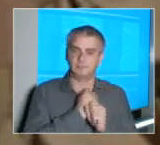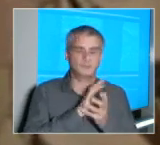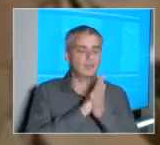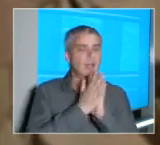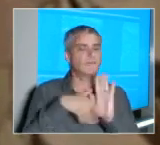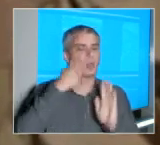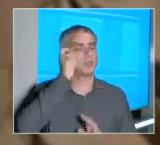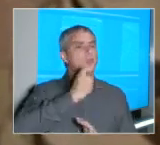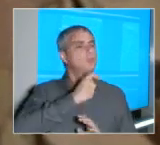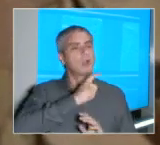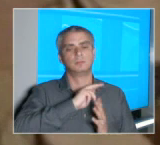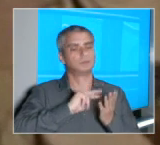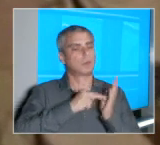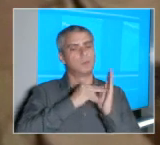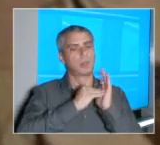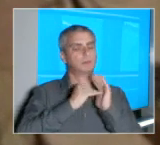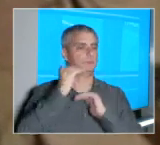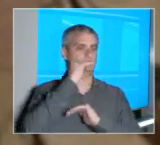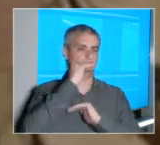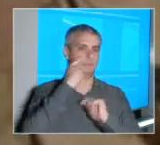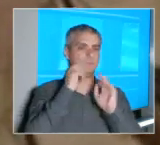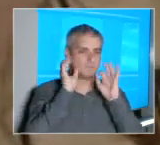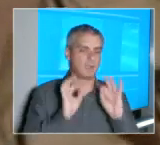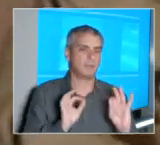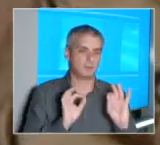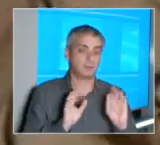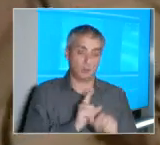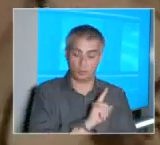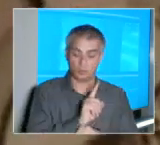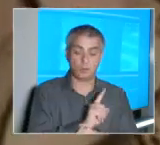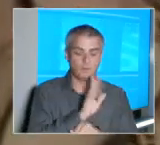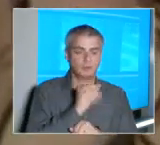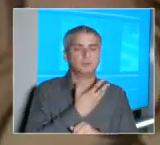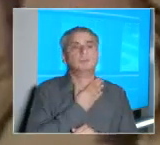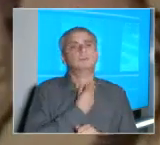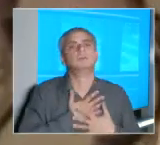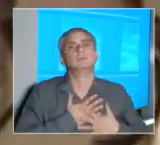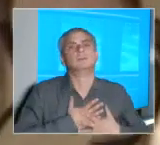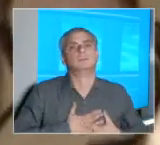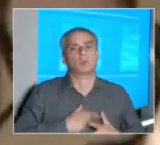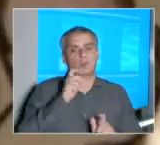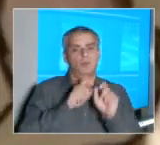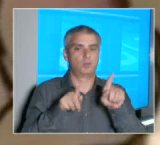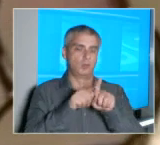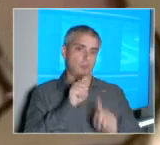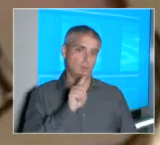להפוך להיות דמות על-פוליטית וממלכתית על אמת, בתקופה שיש בה צמא גדול מאוד לדמויות